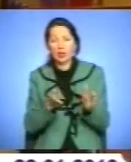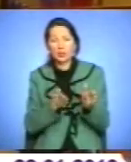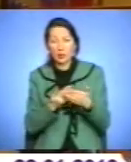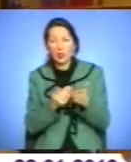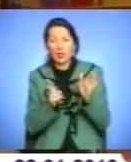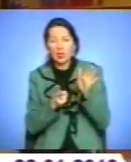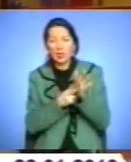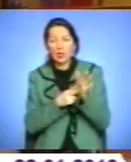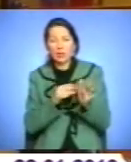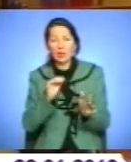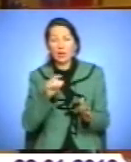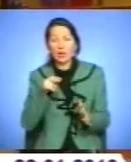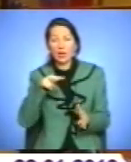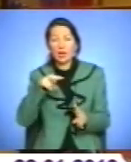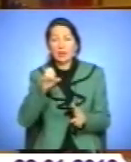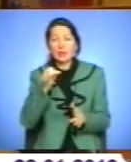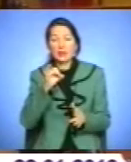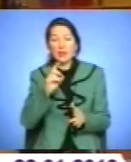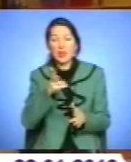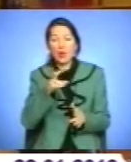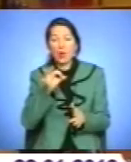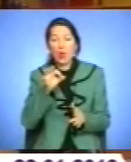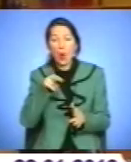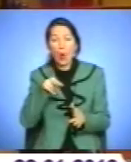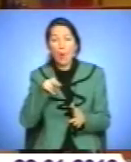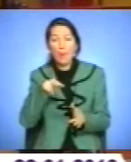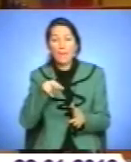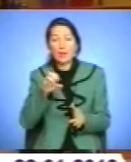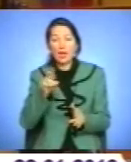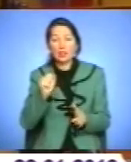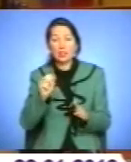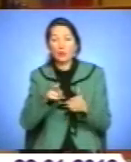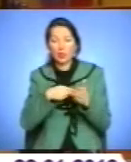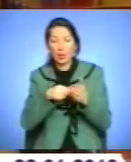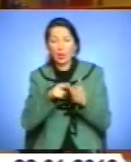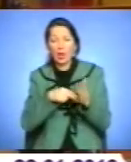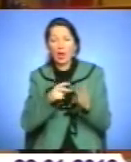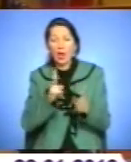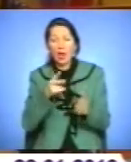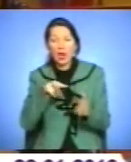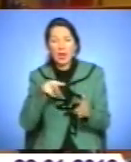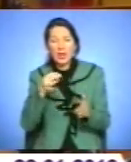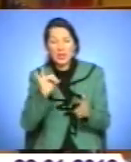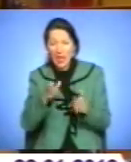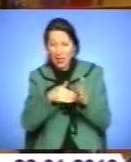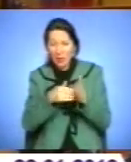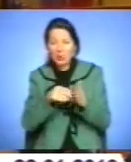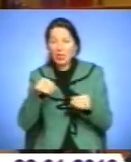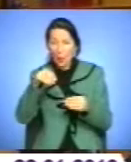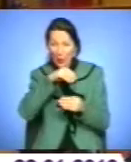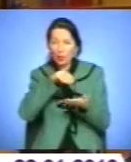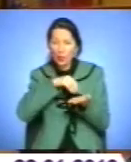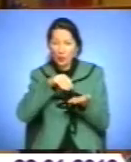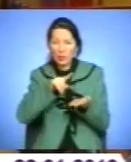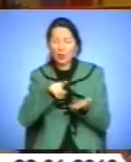стрічку, наклеїти лейкопластир. Можна спробувати змастити клеєм і поставити на пісок, щоб укріпити підошву. Крім того,